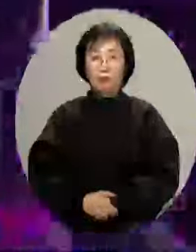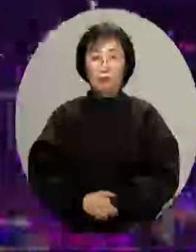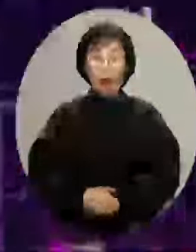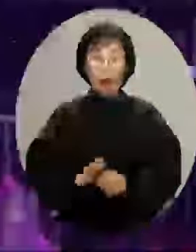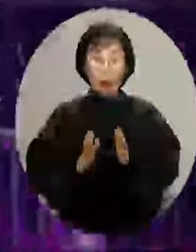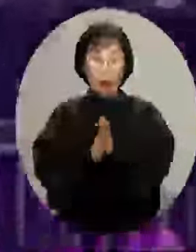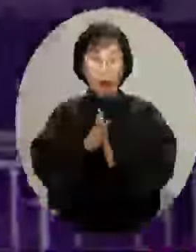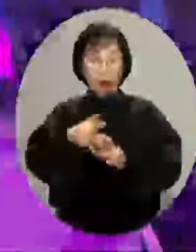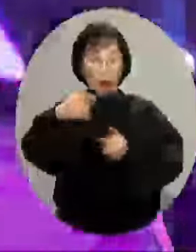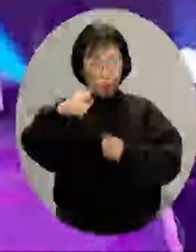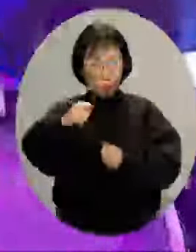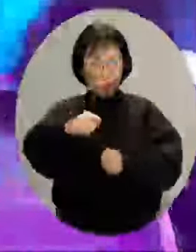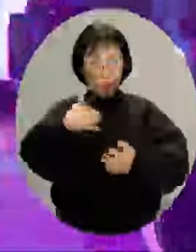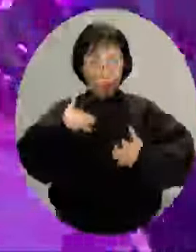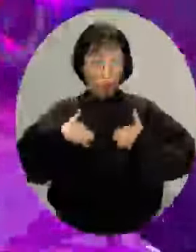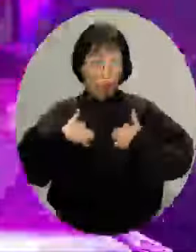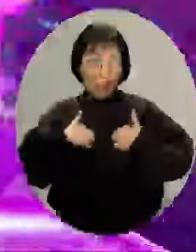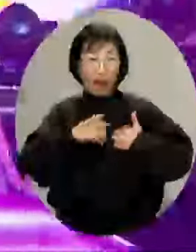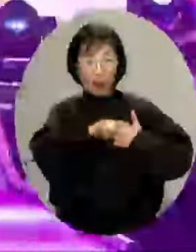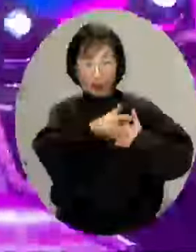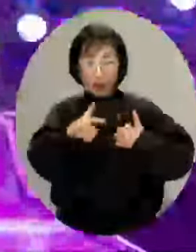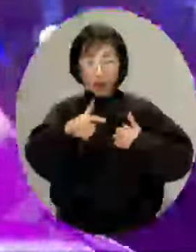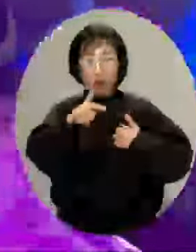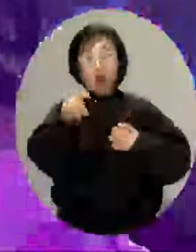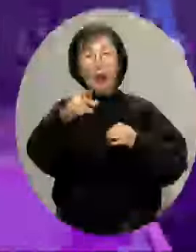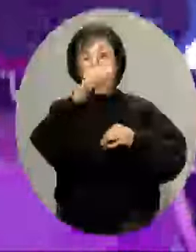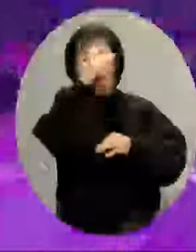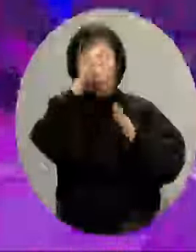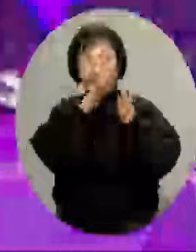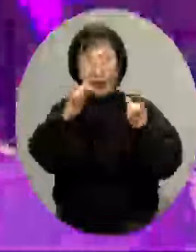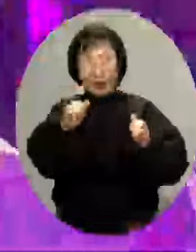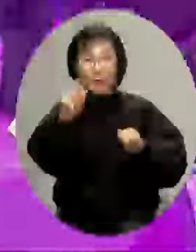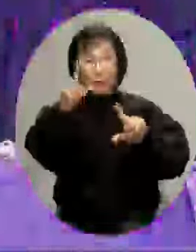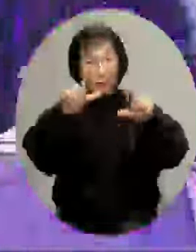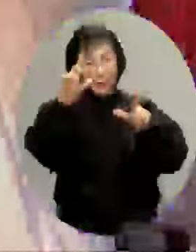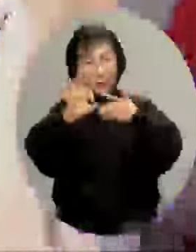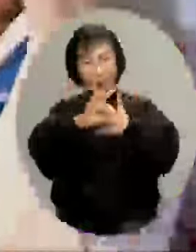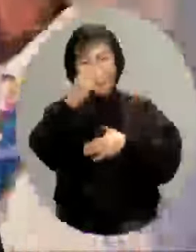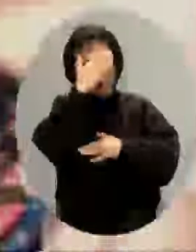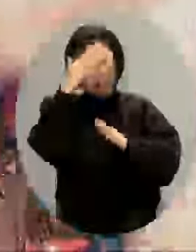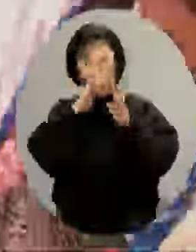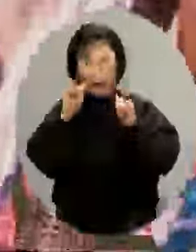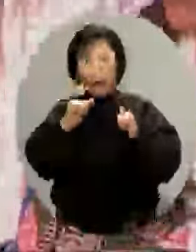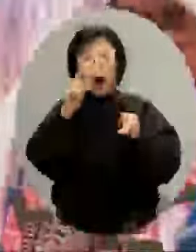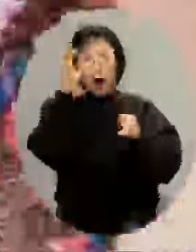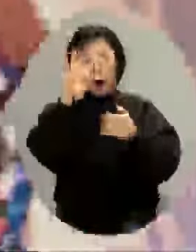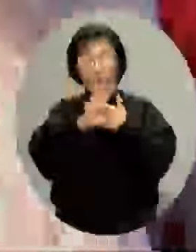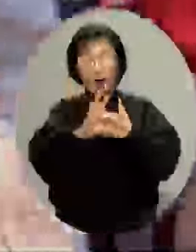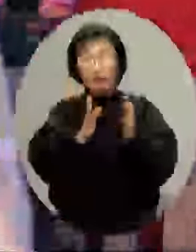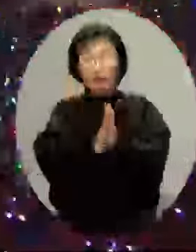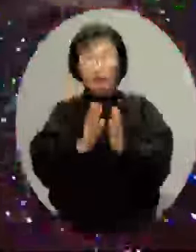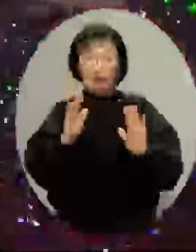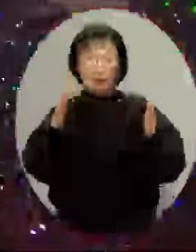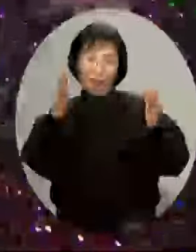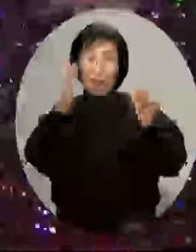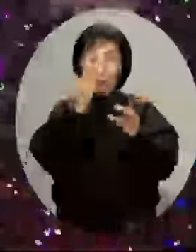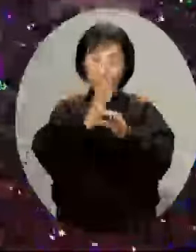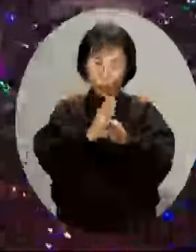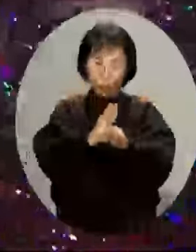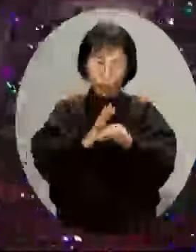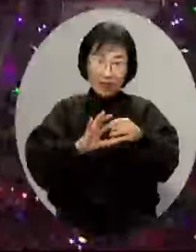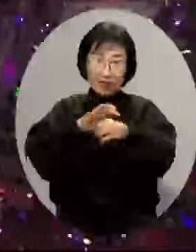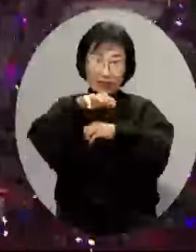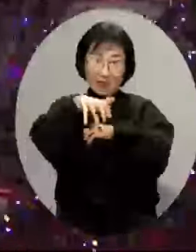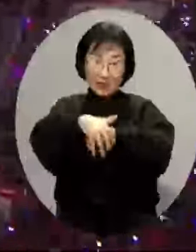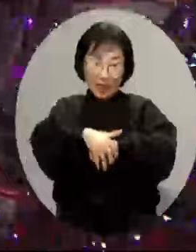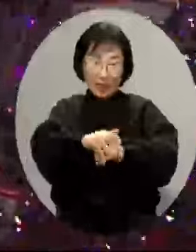화려한 무대와 신나는 리듬, 관객석은 K-POP에 열광하는 청소년들로 가득합니다. 자치도는 전 세계를 휩쓴